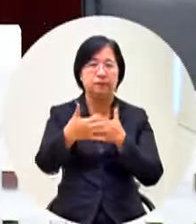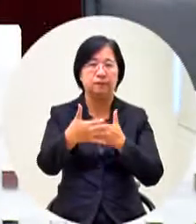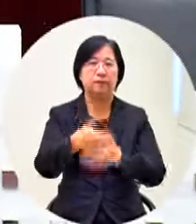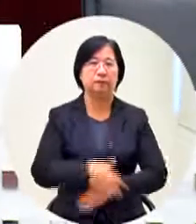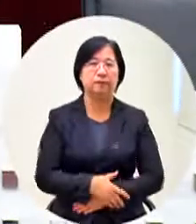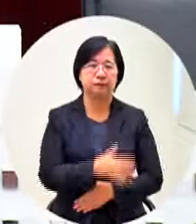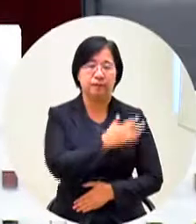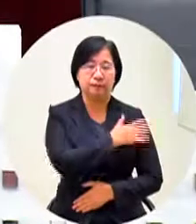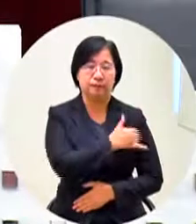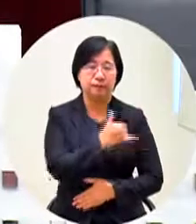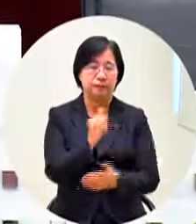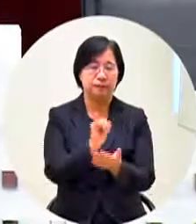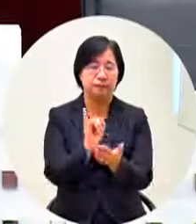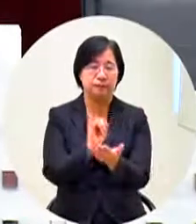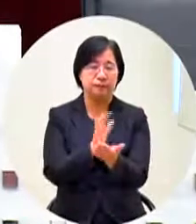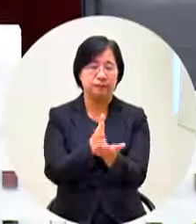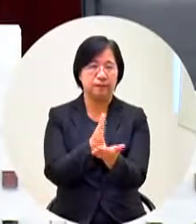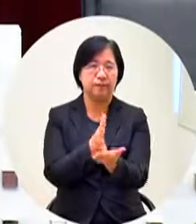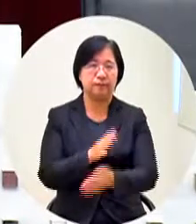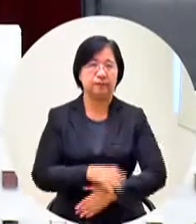言。